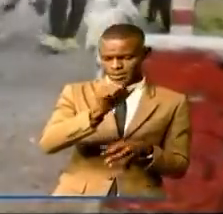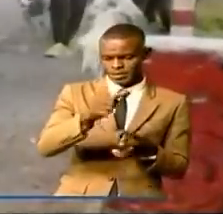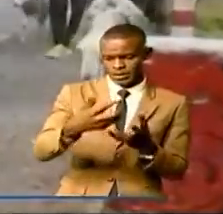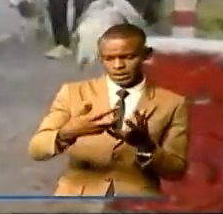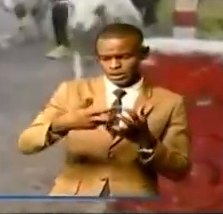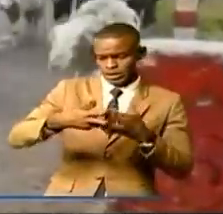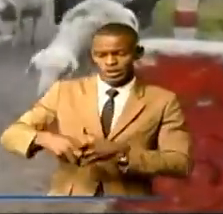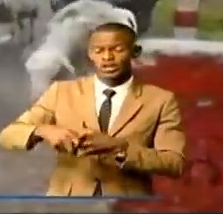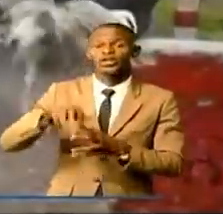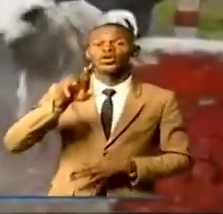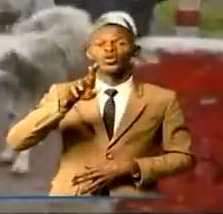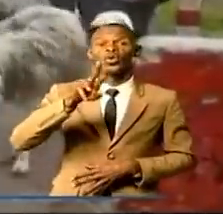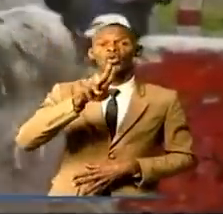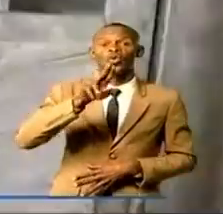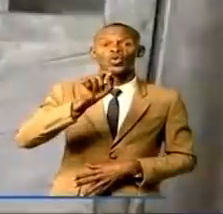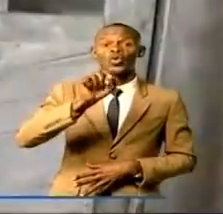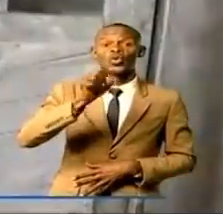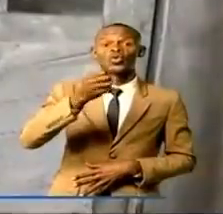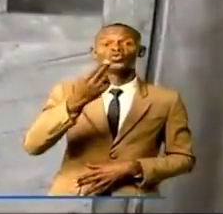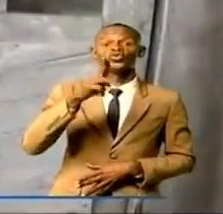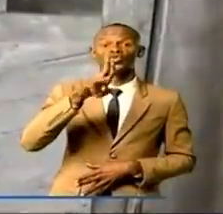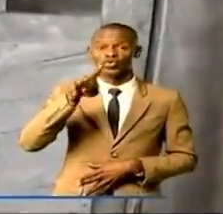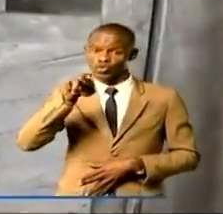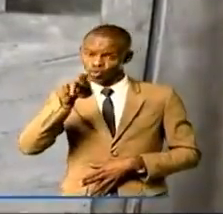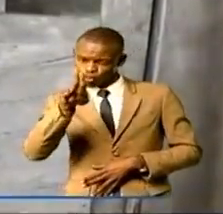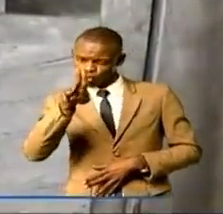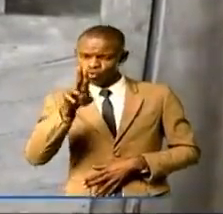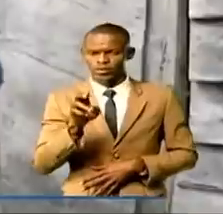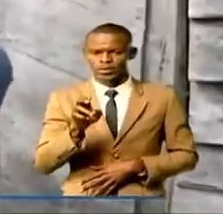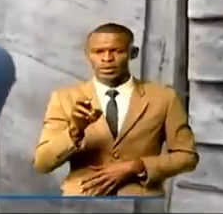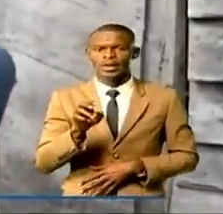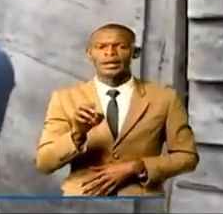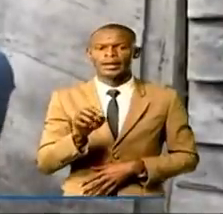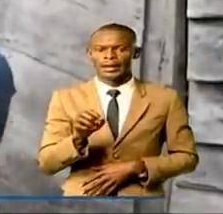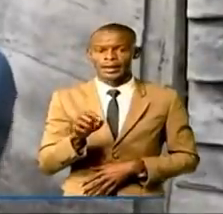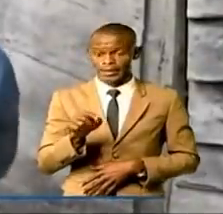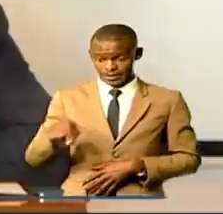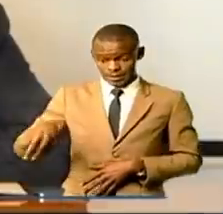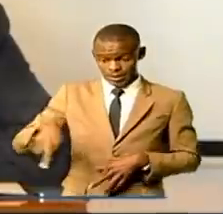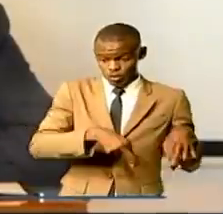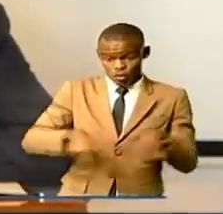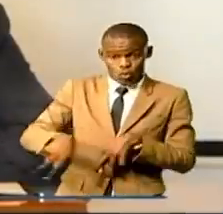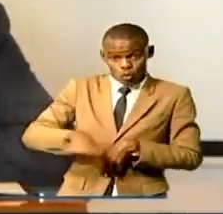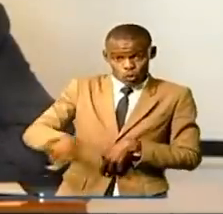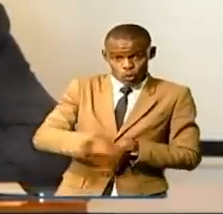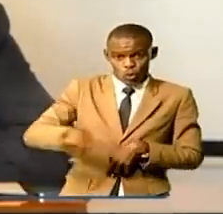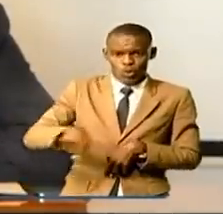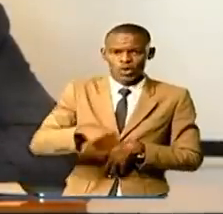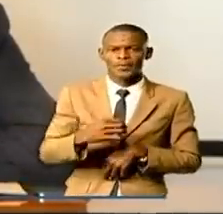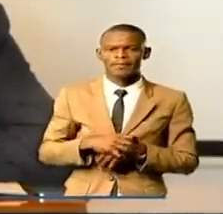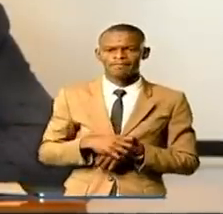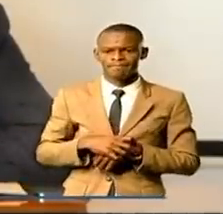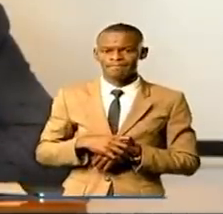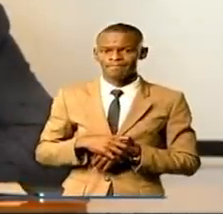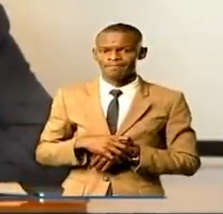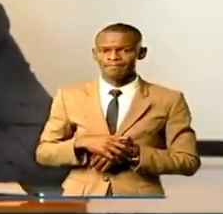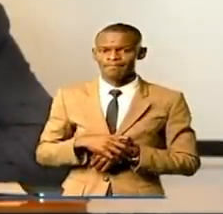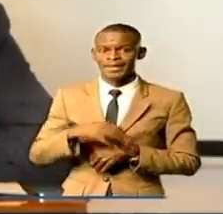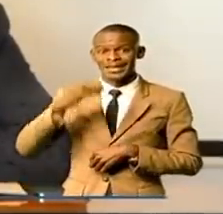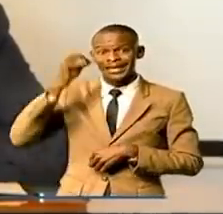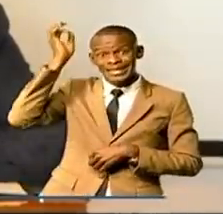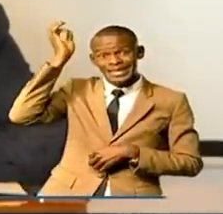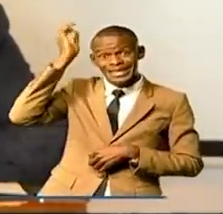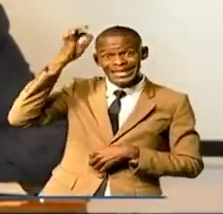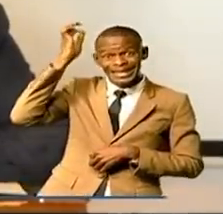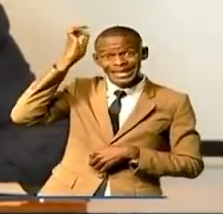la ville de Goma, notamment dans les quartiers de Majengo et autres périphéries. La détresse, bien sûr, est très